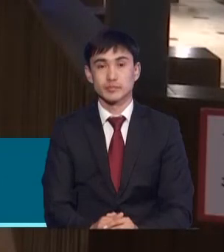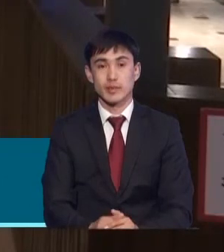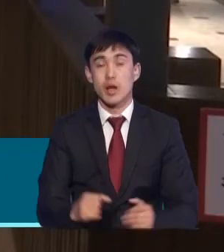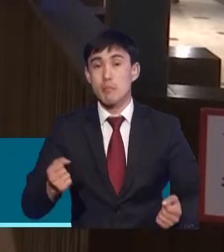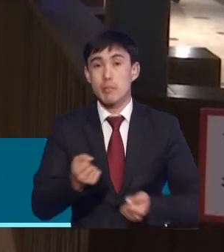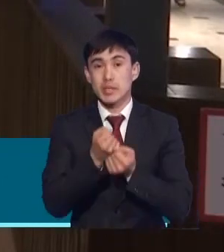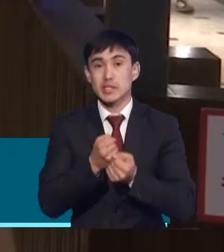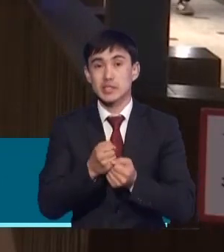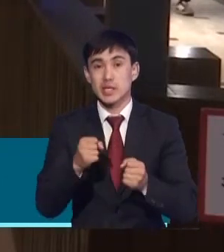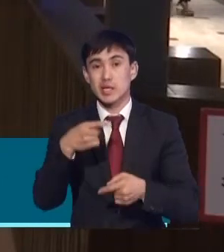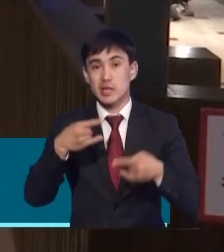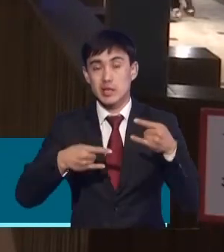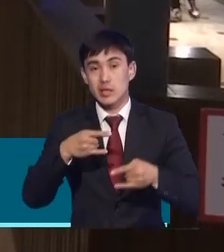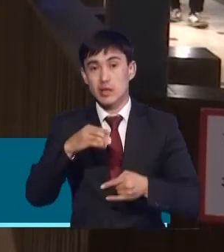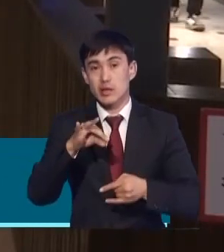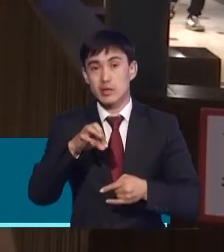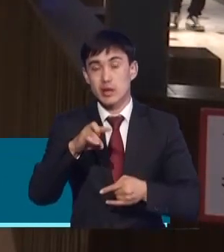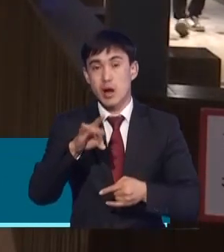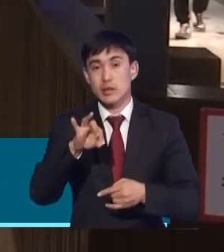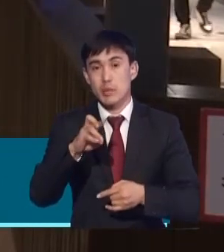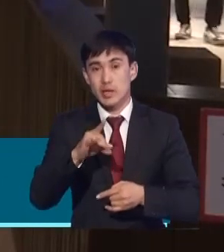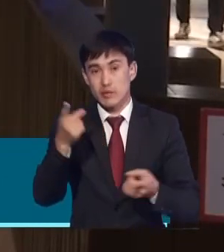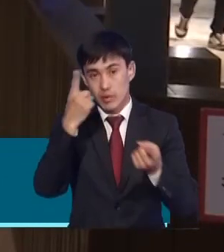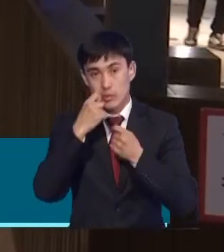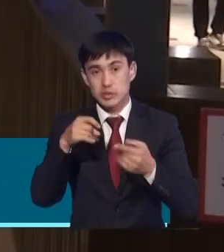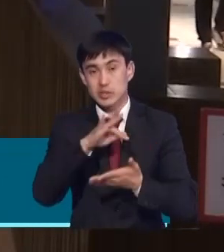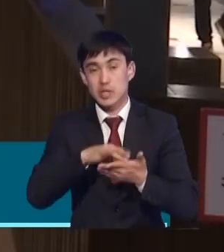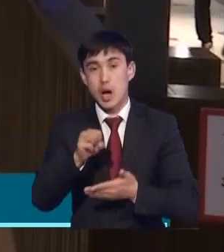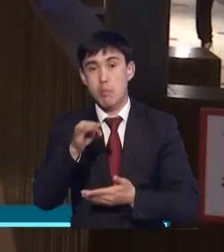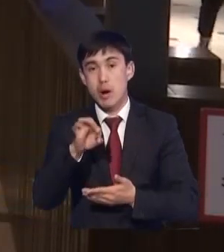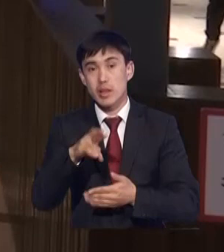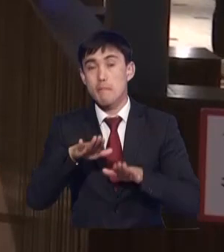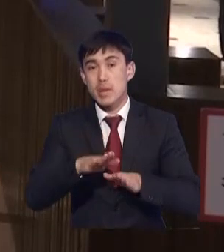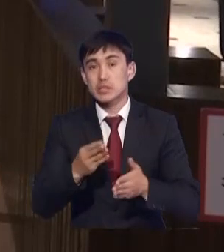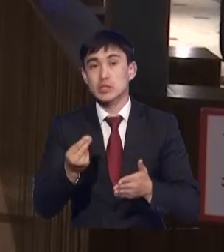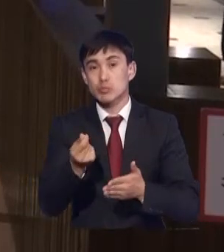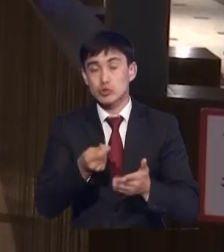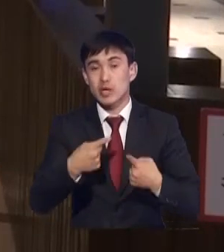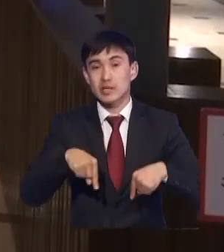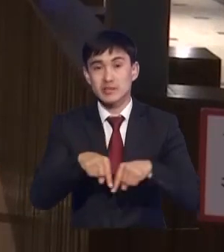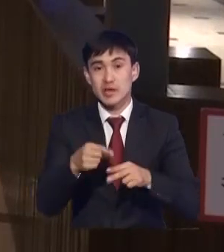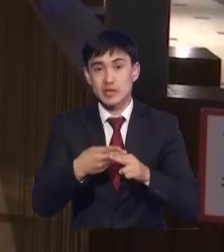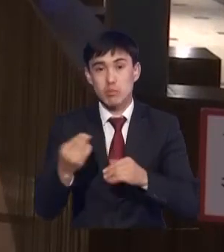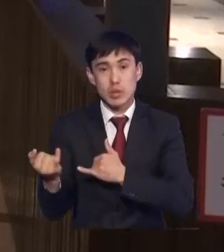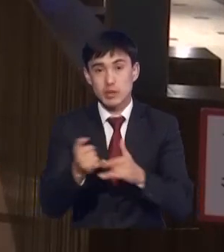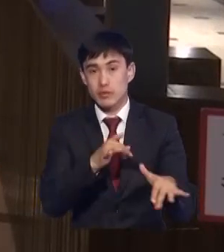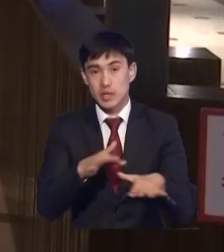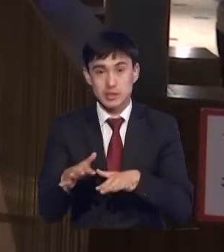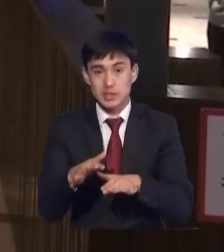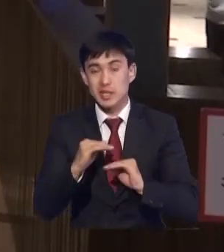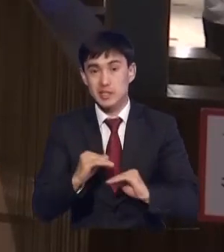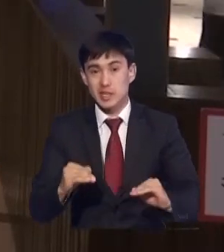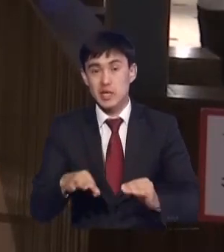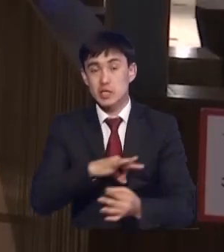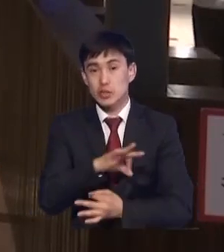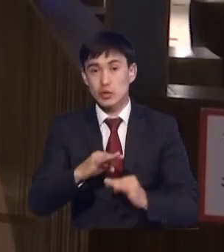при поддержке сети кинотеатров атами кены и информационного агентства абайла а также местных спонсоров мы организовали данную благотворительную акцию для детей